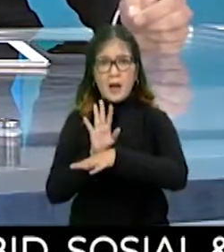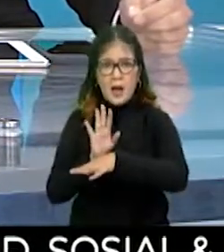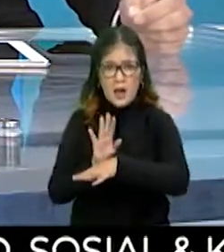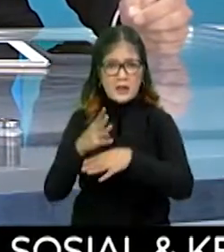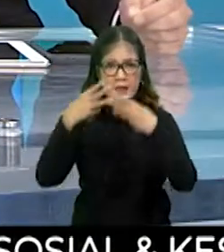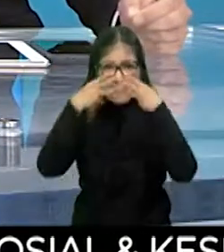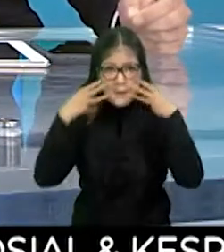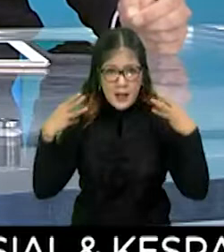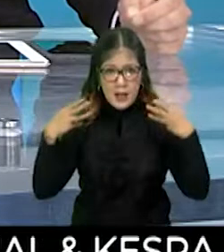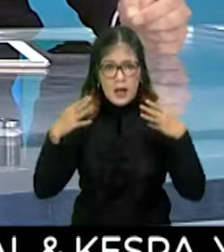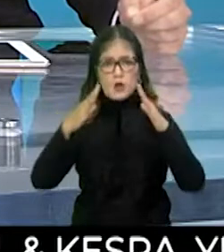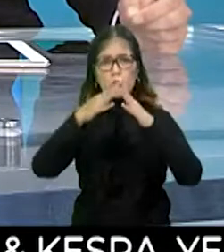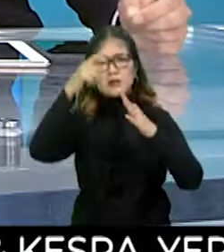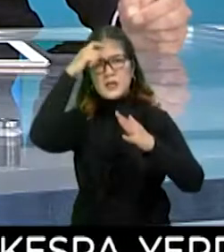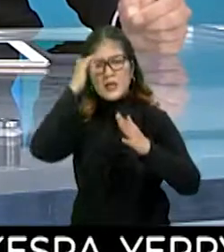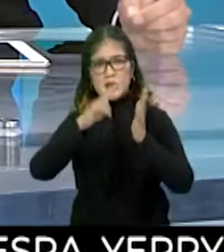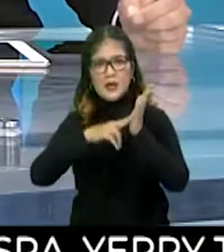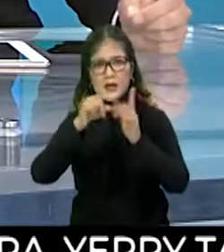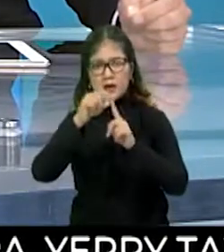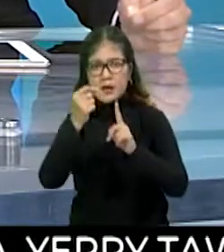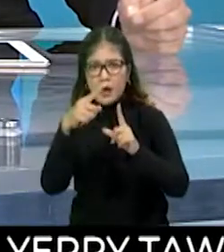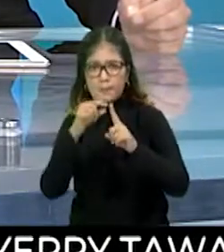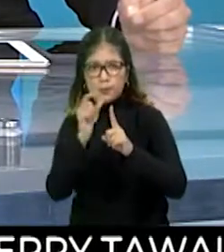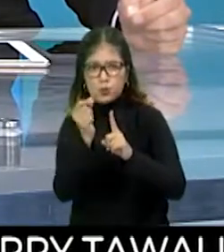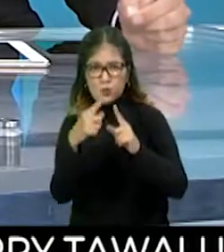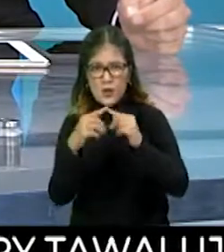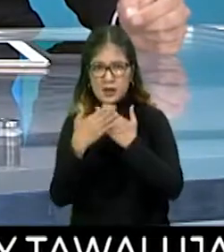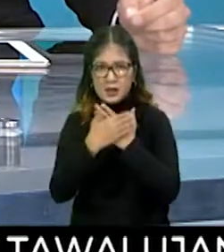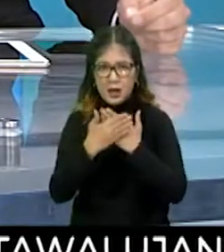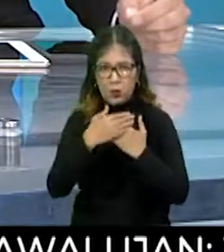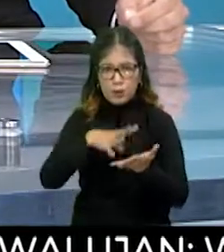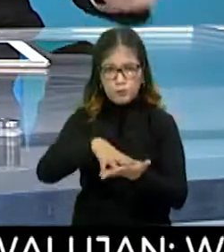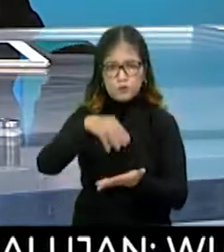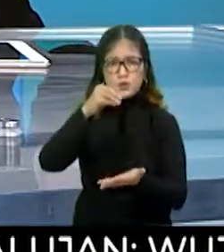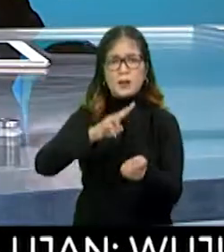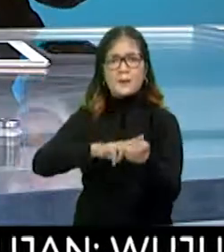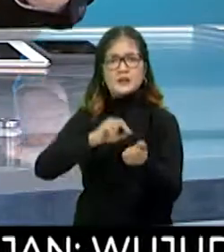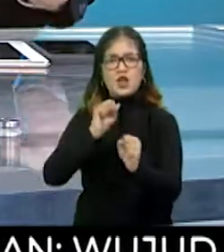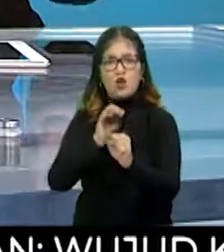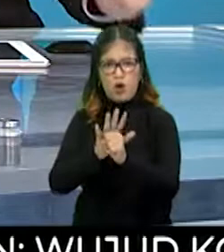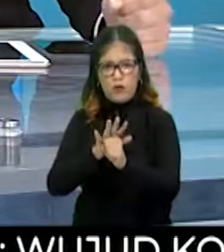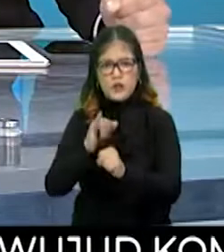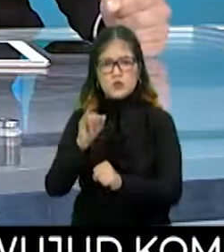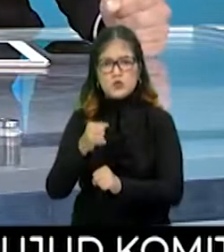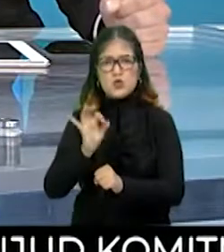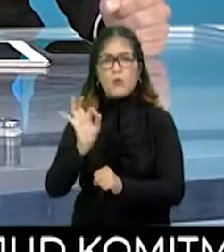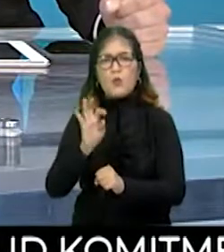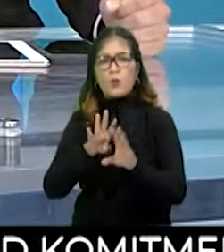lapangan Indrapura yang selama ini menjadi rujukan perawatan terpusat bagi pasien COVID-19 justru belum